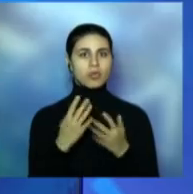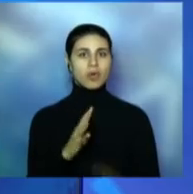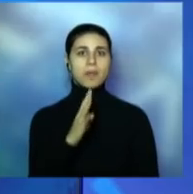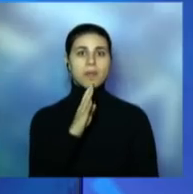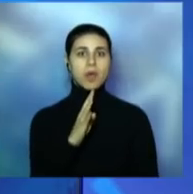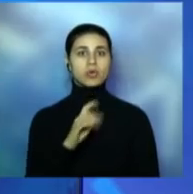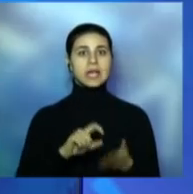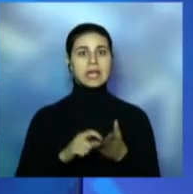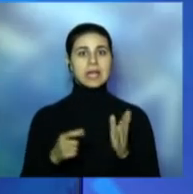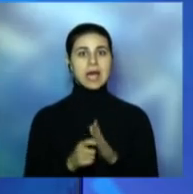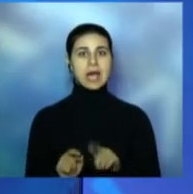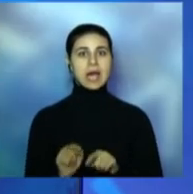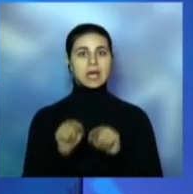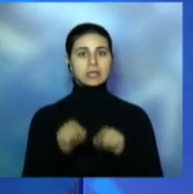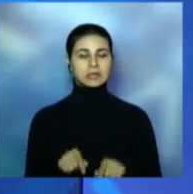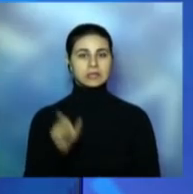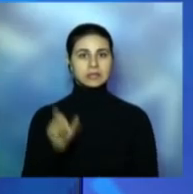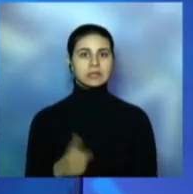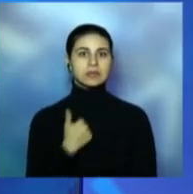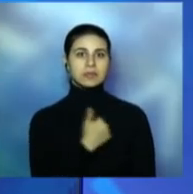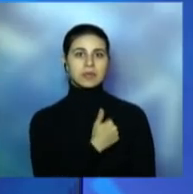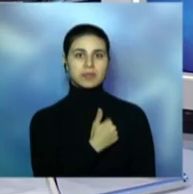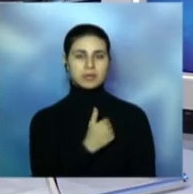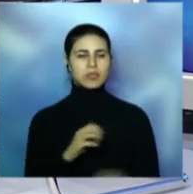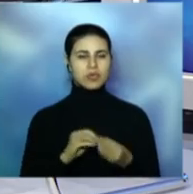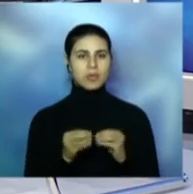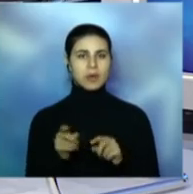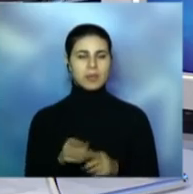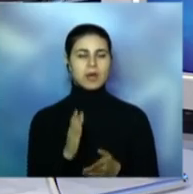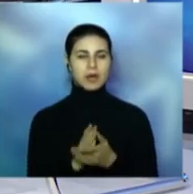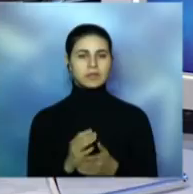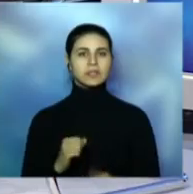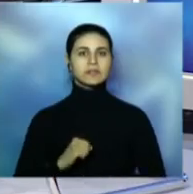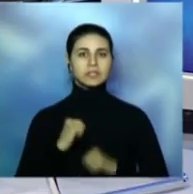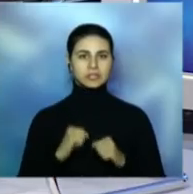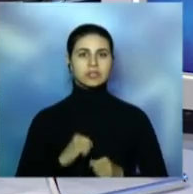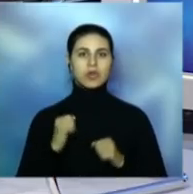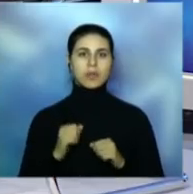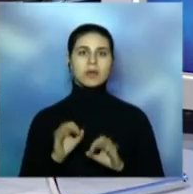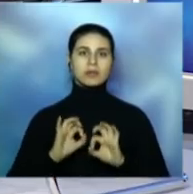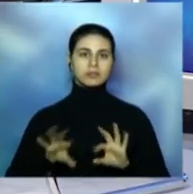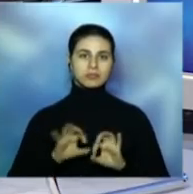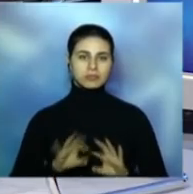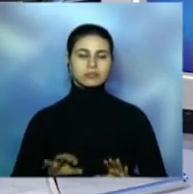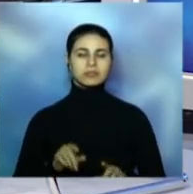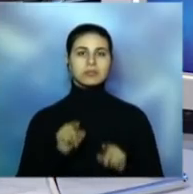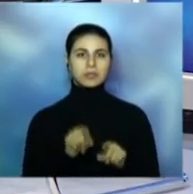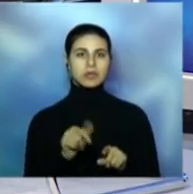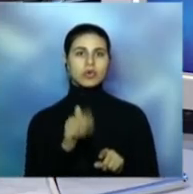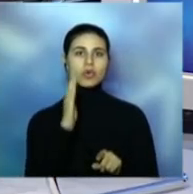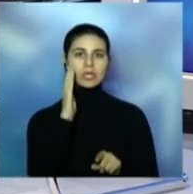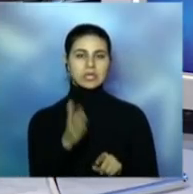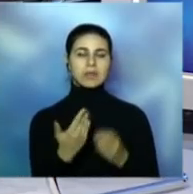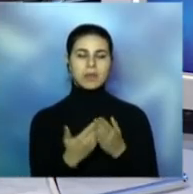კლასშია, პირველი კლასის მერე ვცდილობ ნაკლი გამოვასწოროთ. ვცდილობ ახსნით შედეგებზე მითითებით